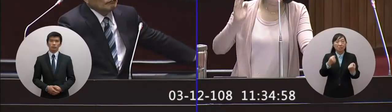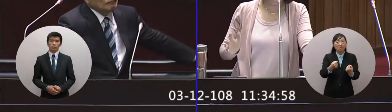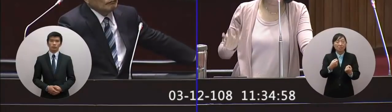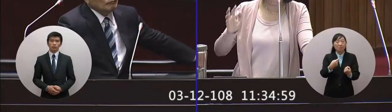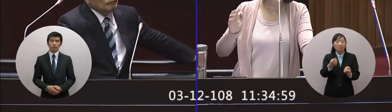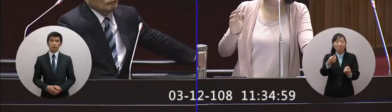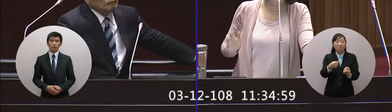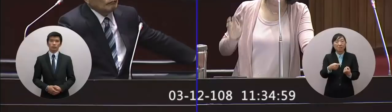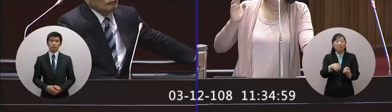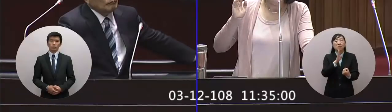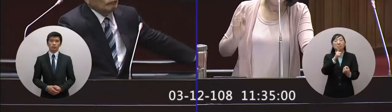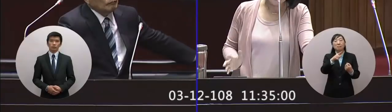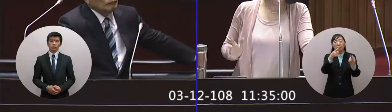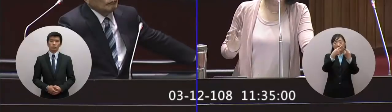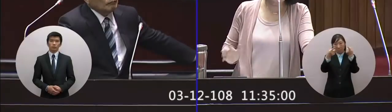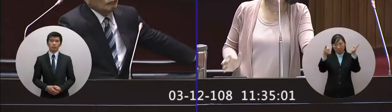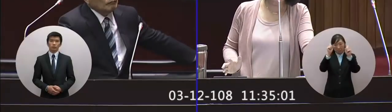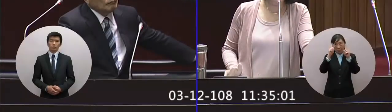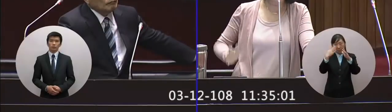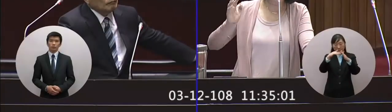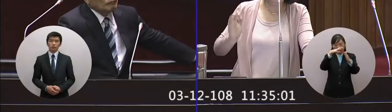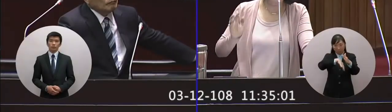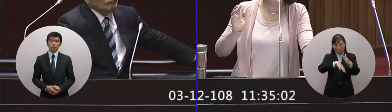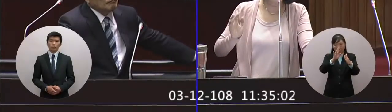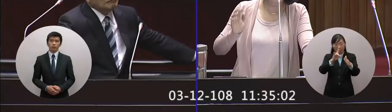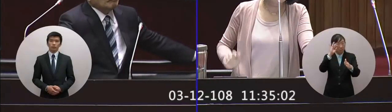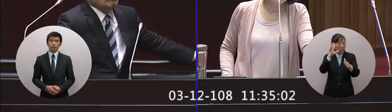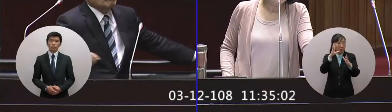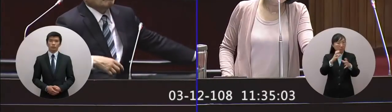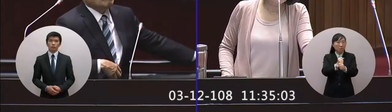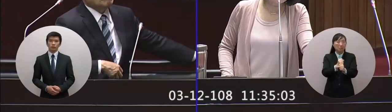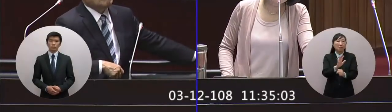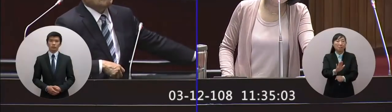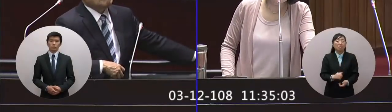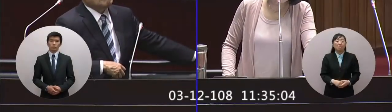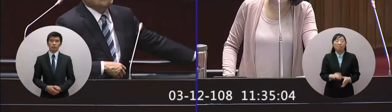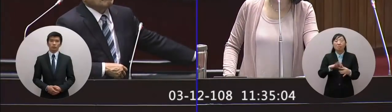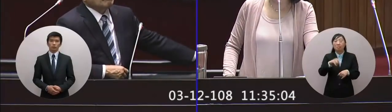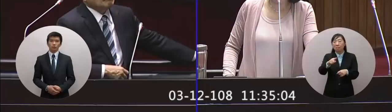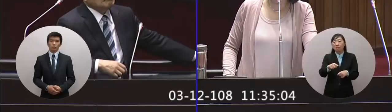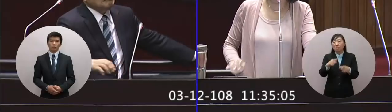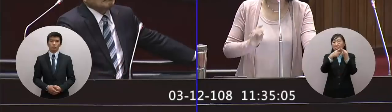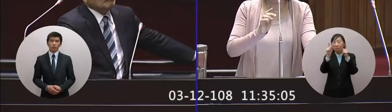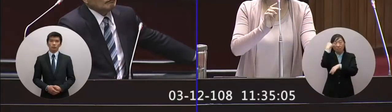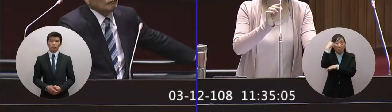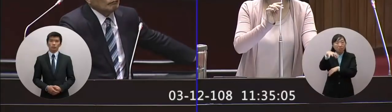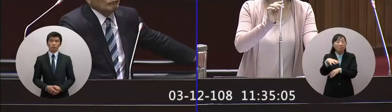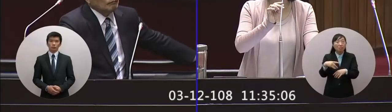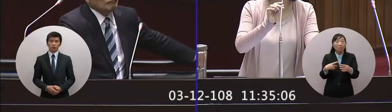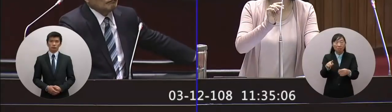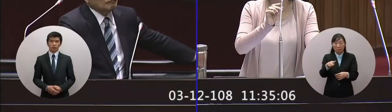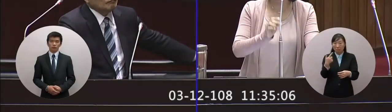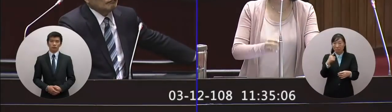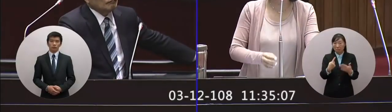他 Texas Austin大学校区里头创业了。所以宿舍不只是一个学生回